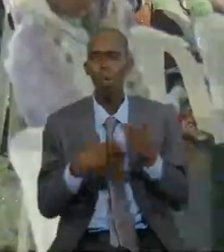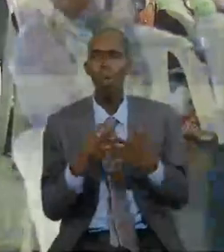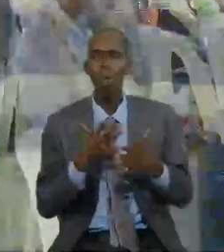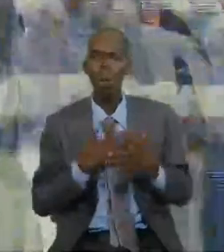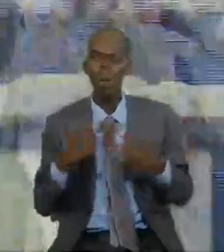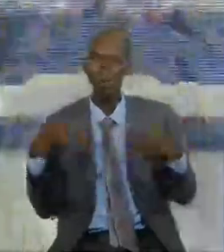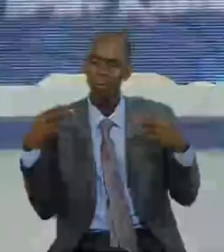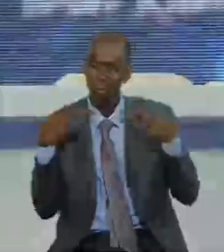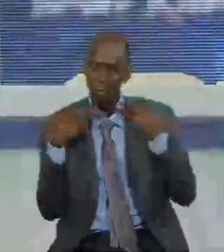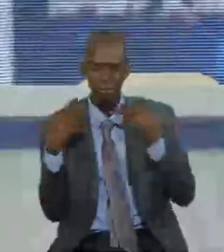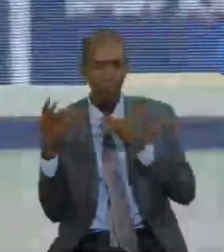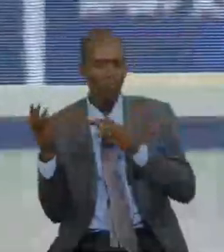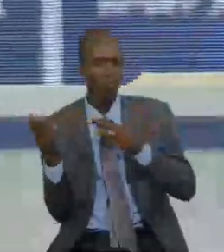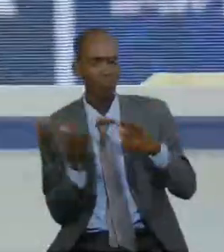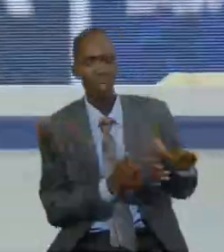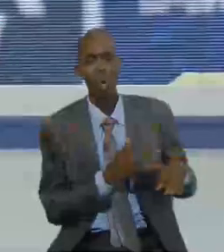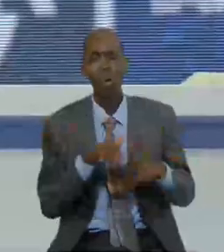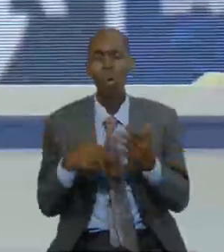derrière